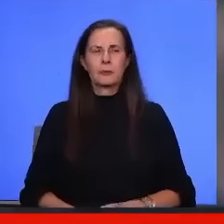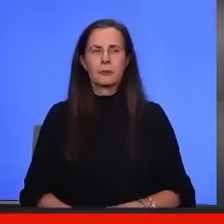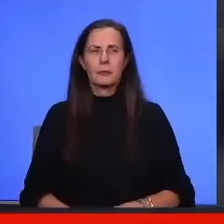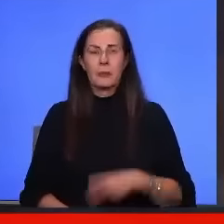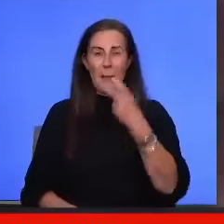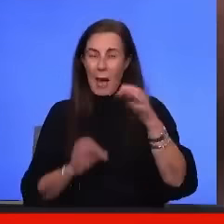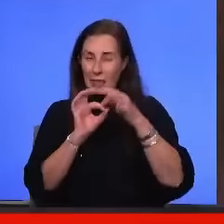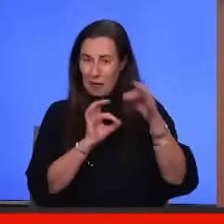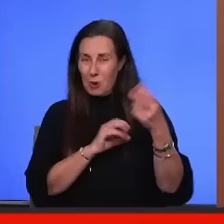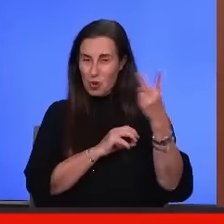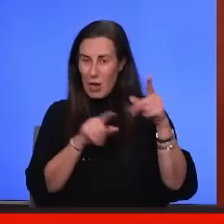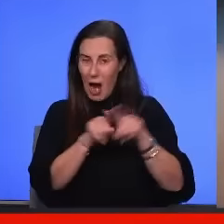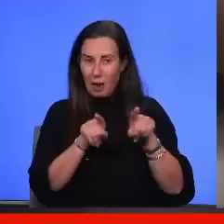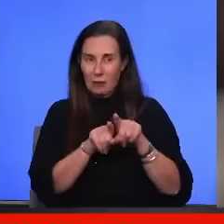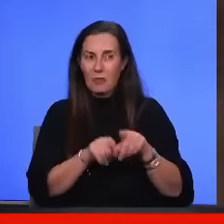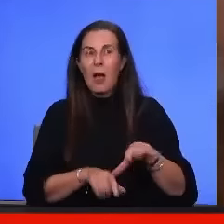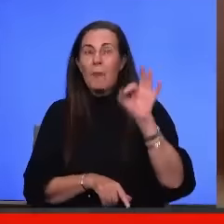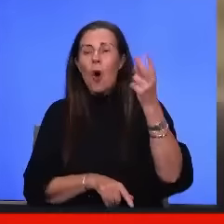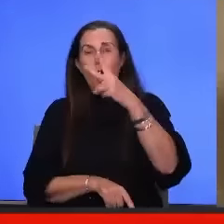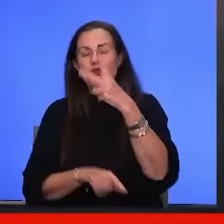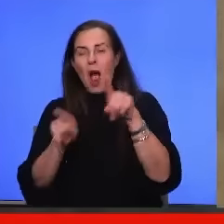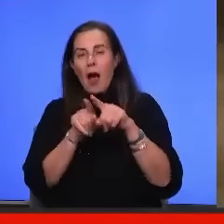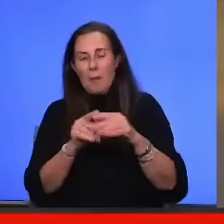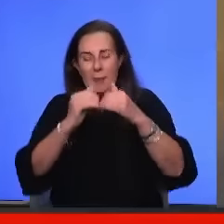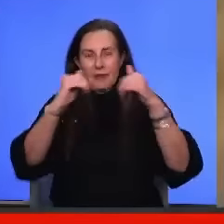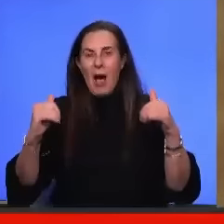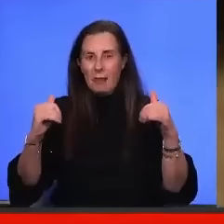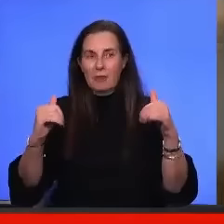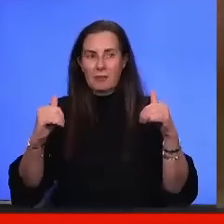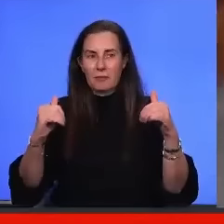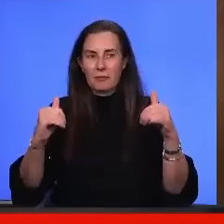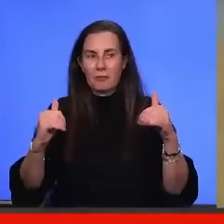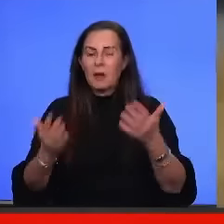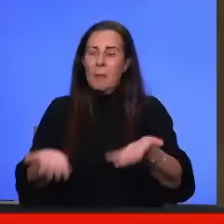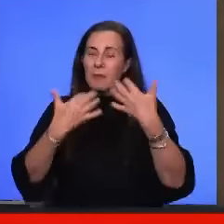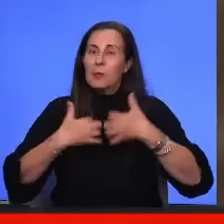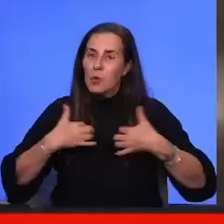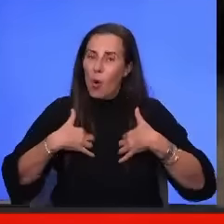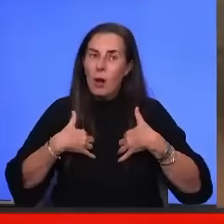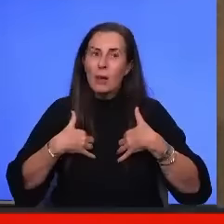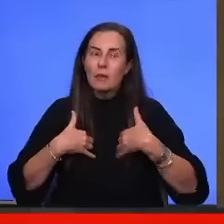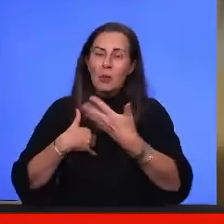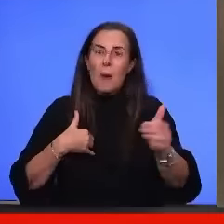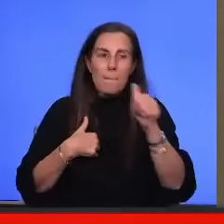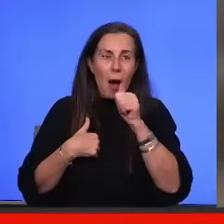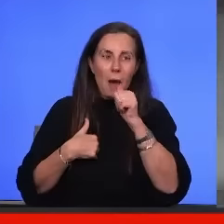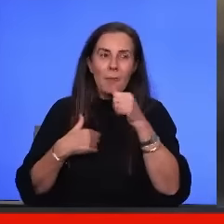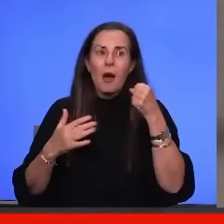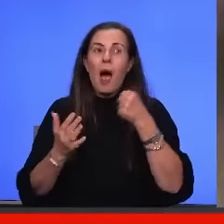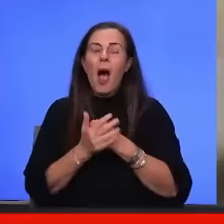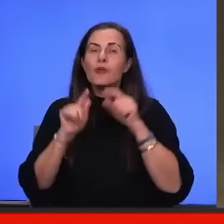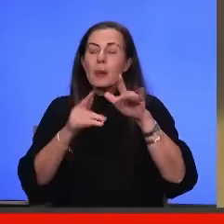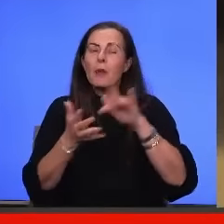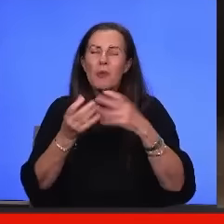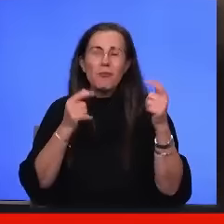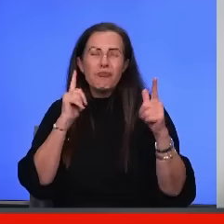כ-200 מטרים מיוחאי וגיגי נמצאים האחים אביעד וינון. מפנים פצועים, מחלקים מים, עד שנקלעים לזירת